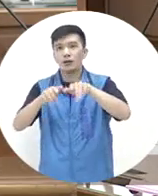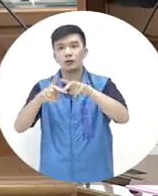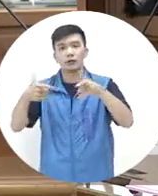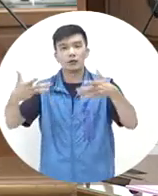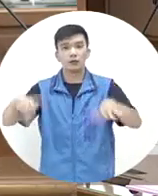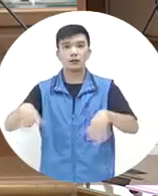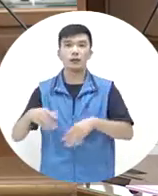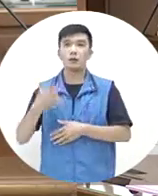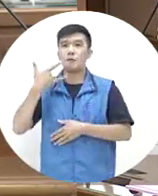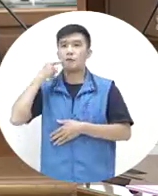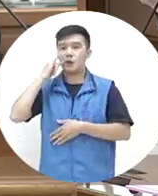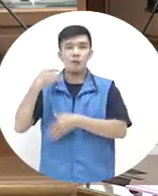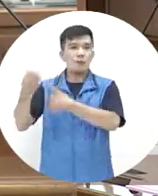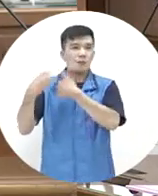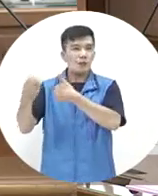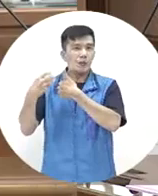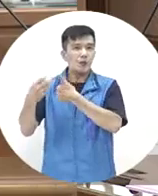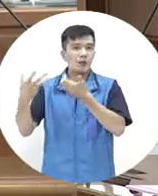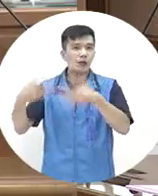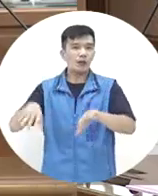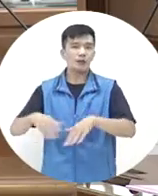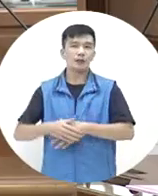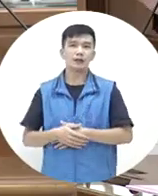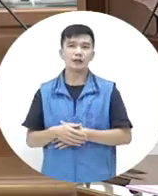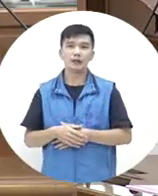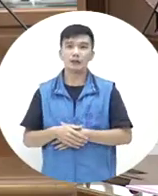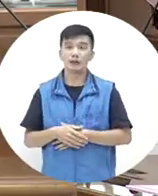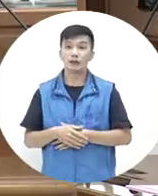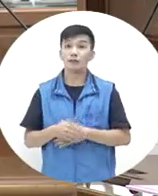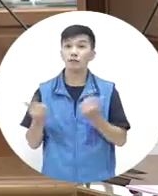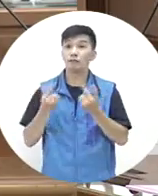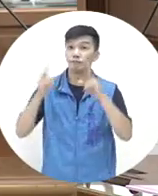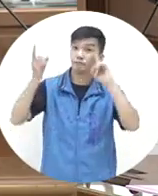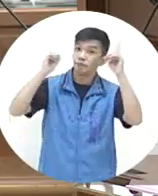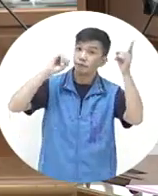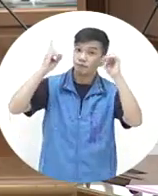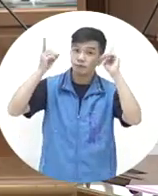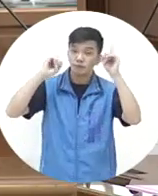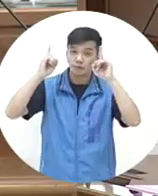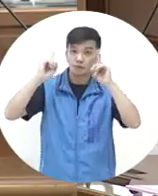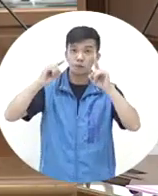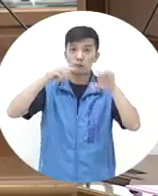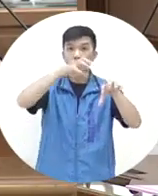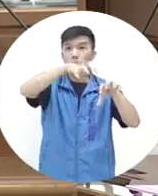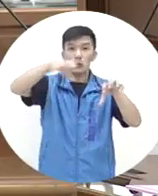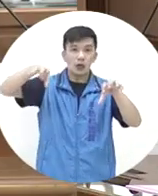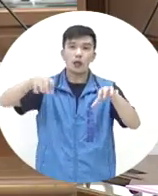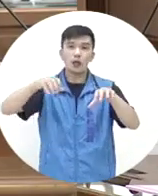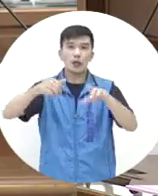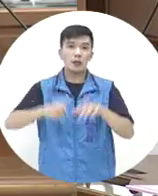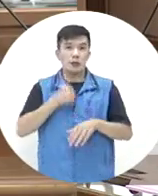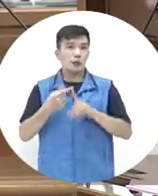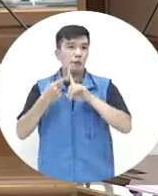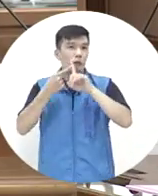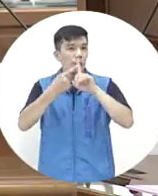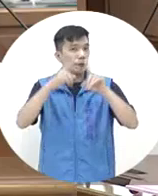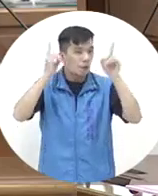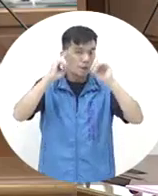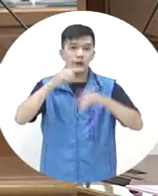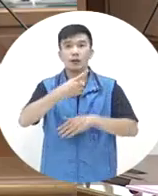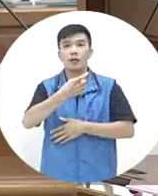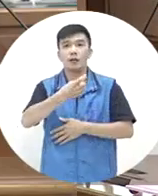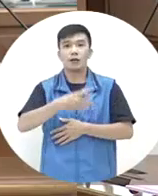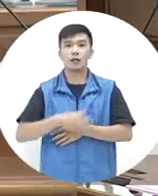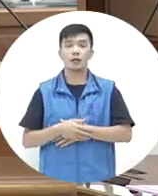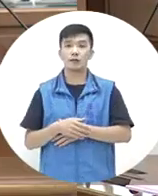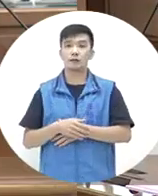整个家长都跟我澄清说，很多的游具，哦，游戏区都不能玩了。那是不是请市长啊，要慎重其